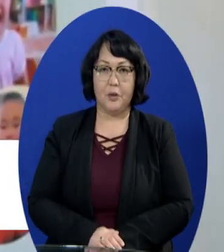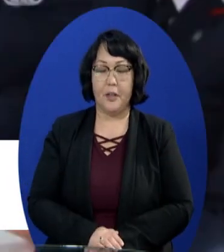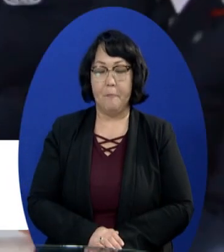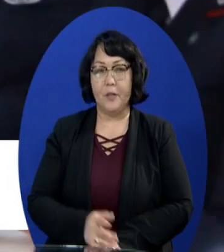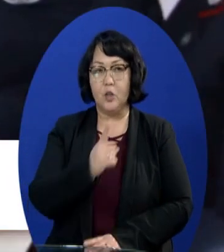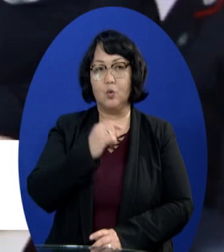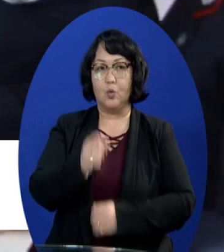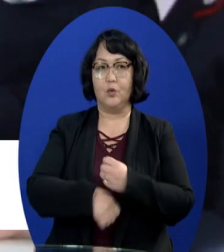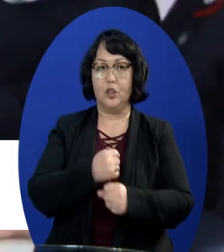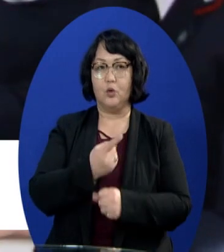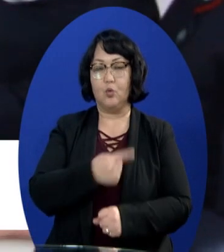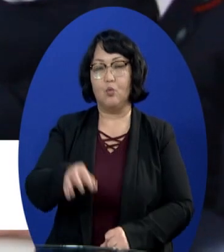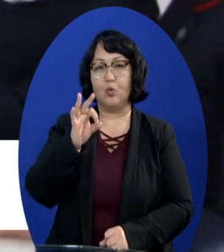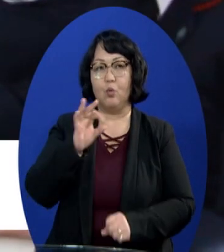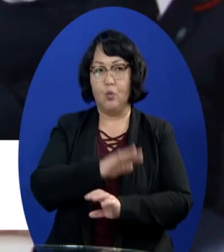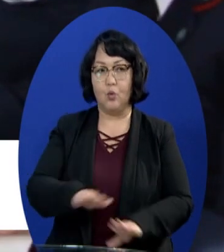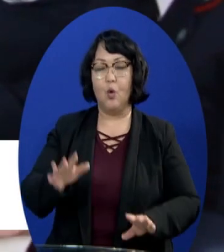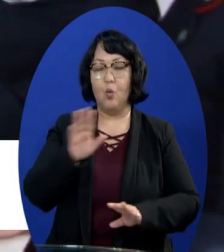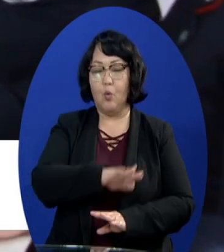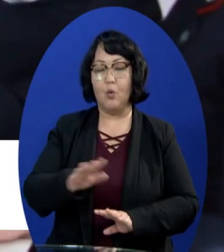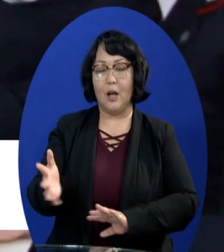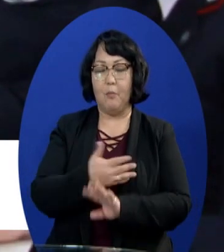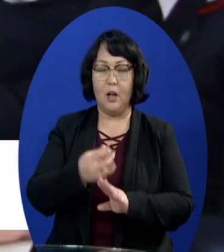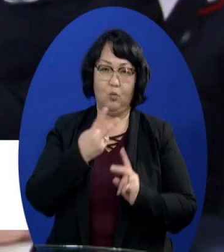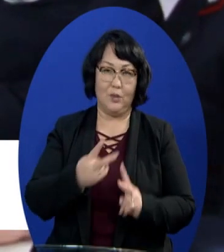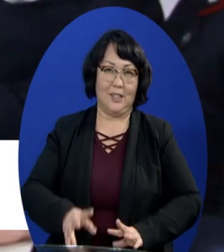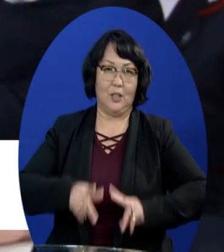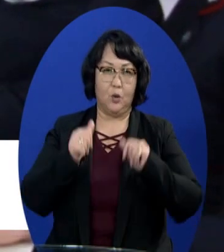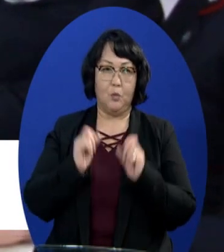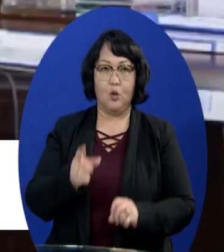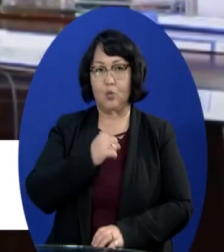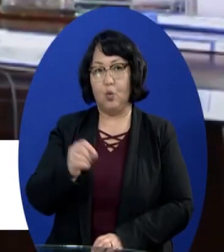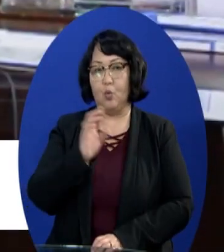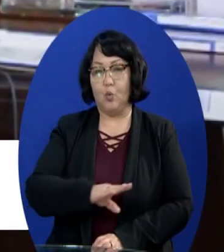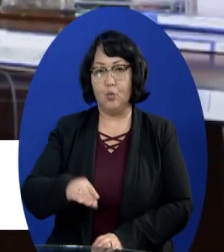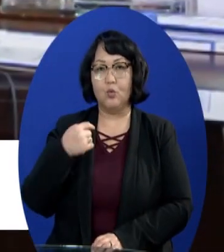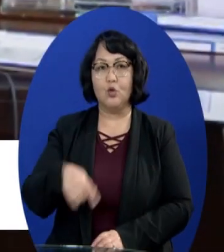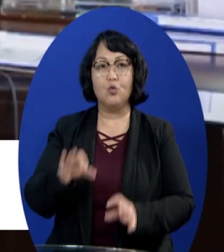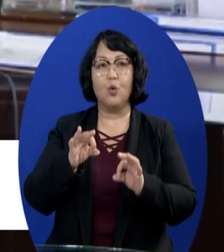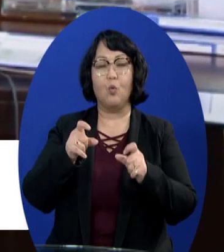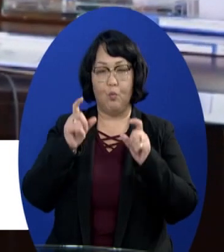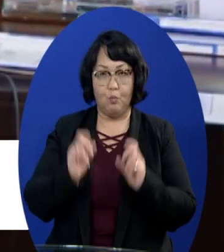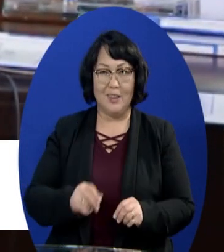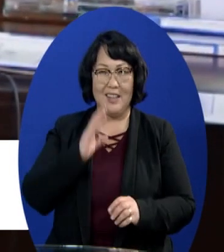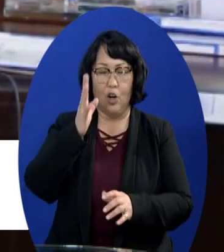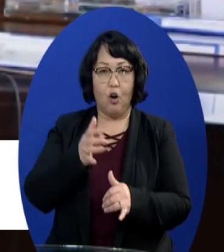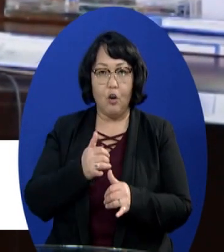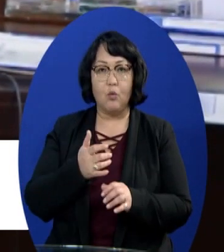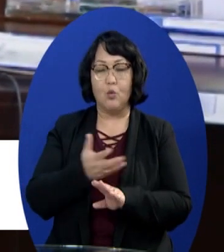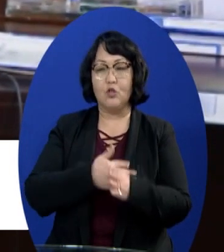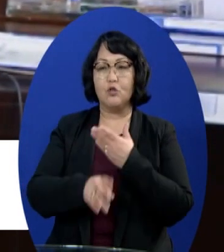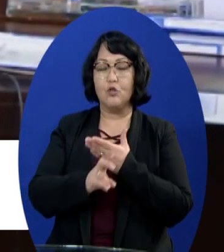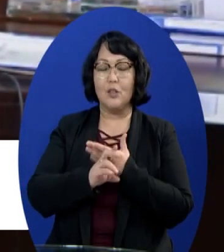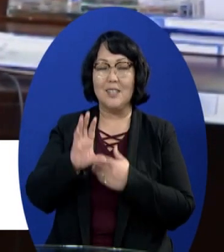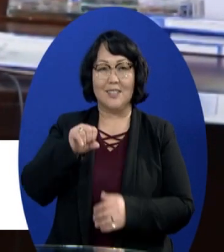100 жил 100 зөв хүүхэд хүүхэд хамгааллын үйлчлэгийг сайжруулахар болжээ. 100 хүүхдийг зөв хүн болгох, эрсдлээс урдсан сэргийлэх сорилгоор